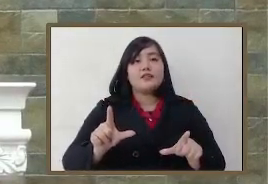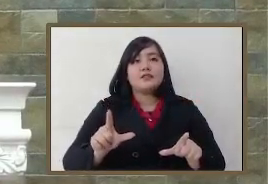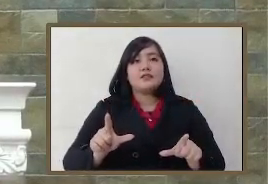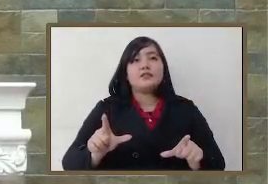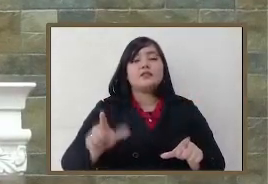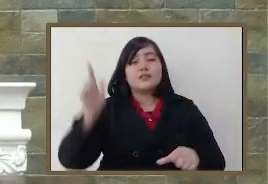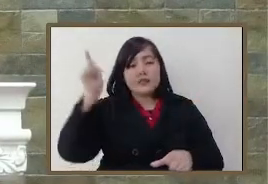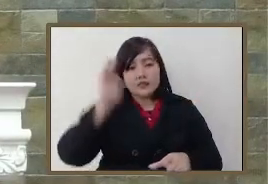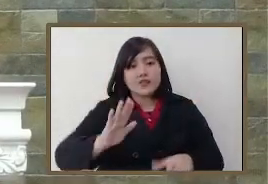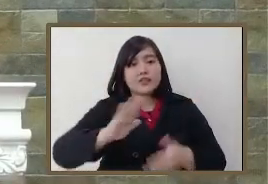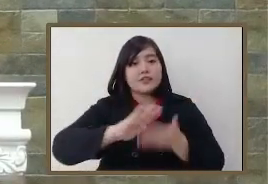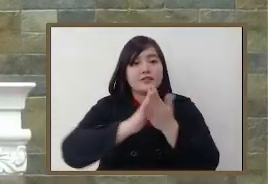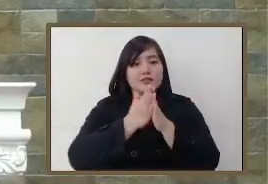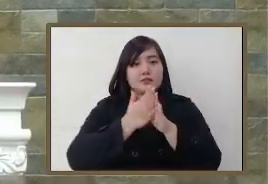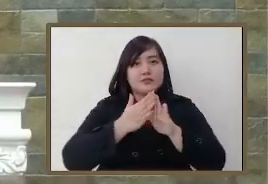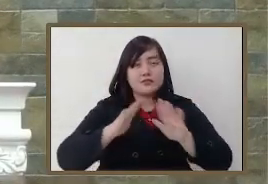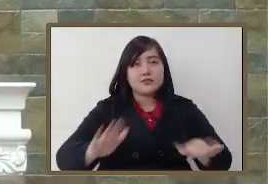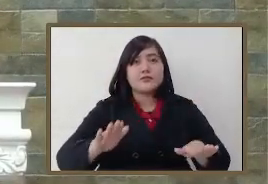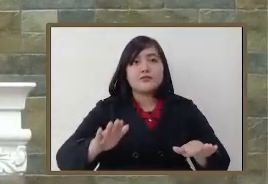peace multiplied